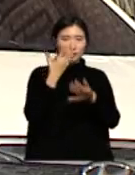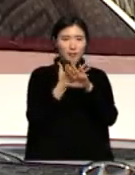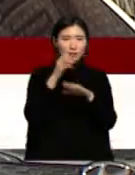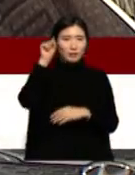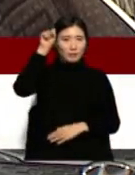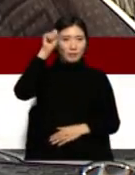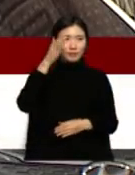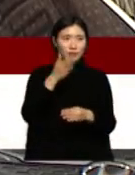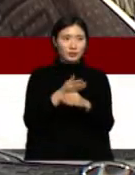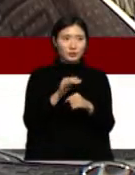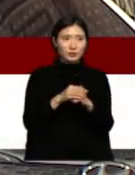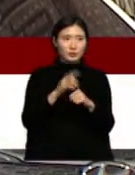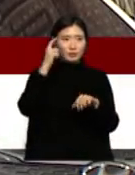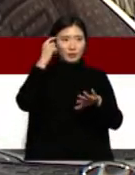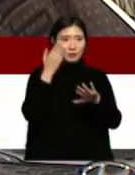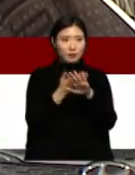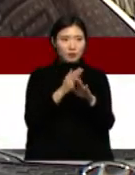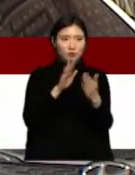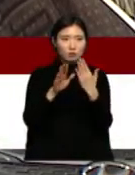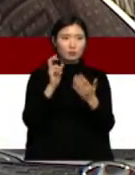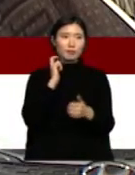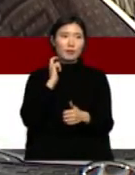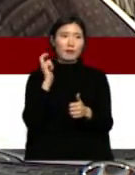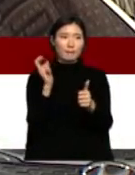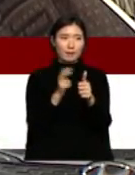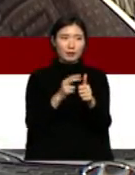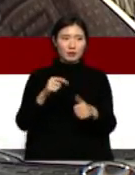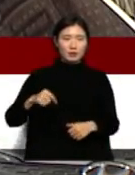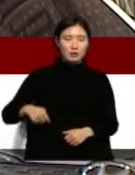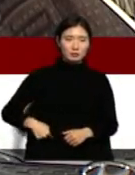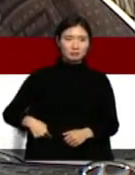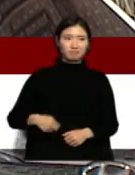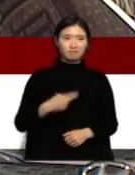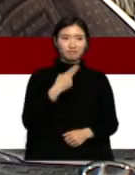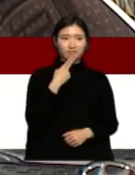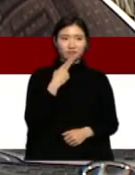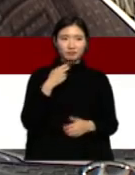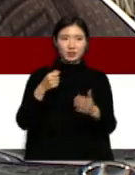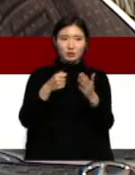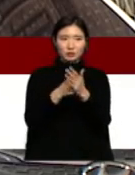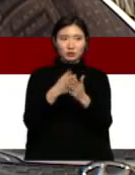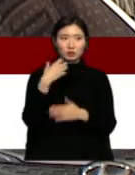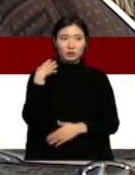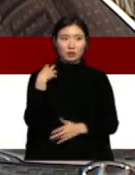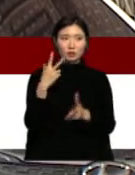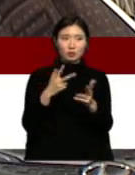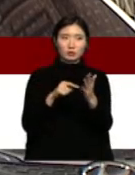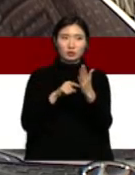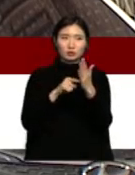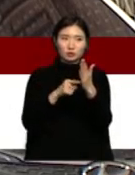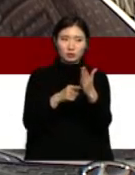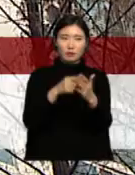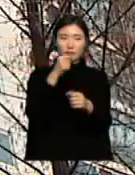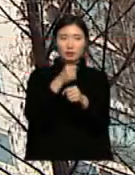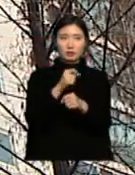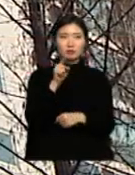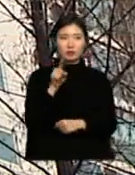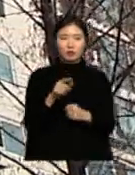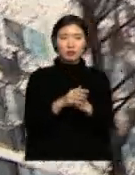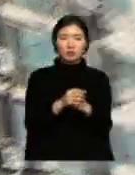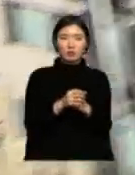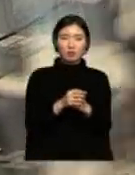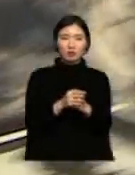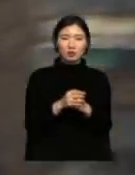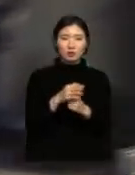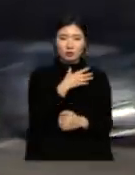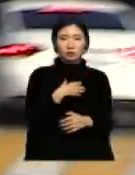해놓고 배반해서 양심불량자입니다. 결정적인 역할을 해가 공사를 진행할 것 만드는 것이 이